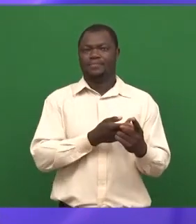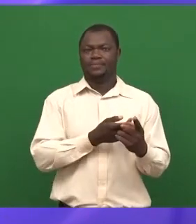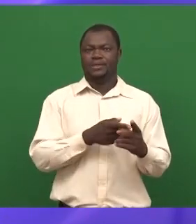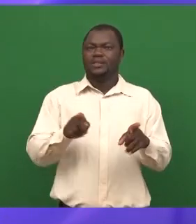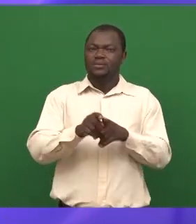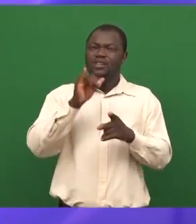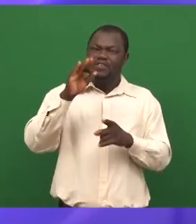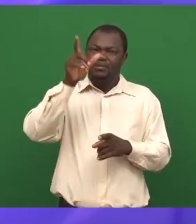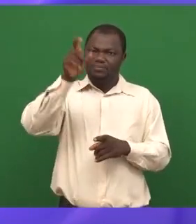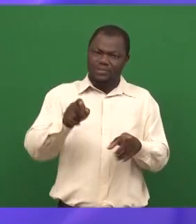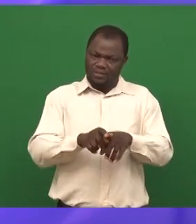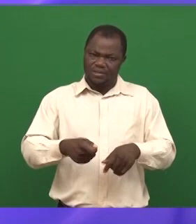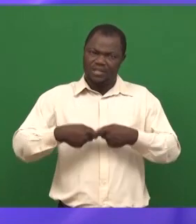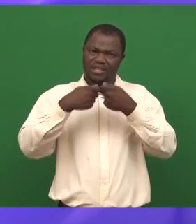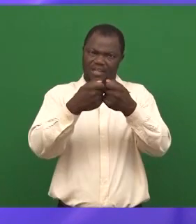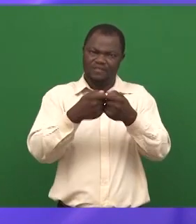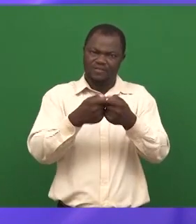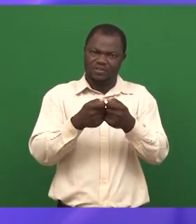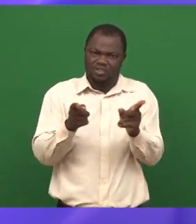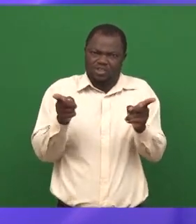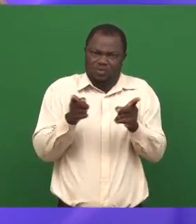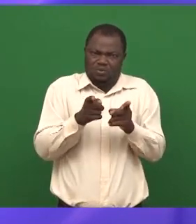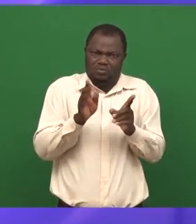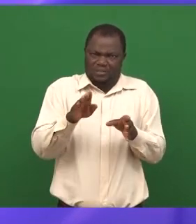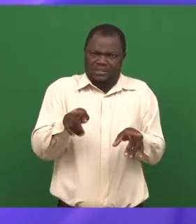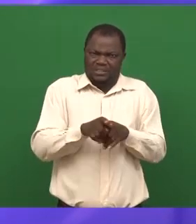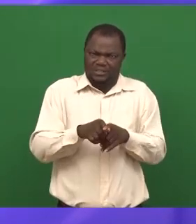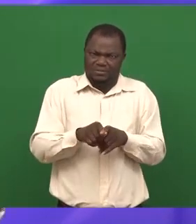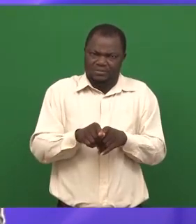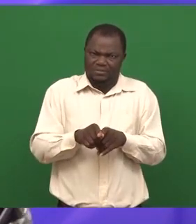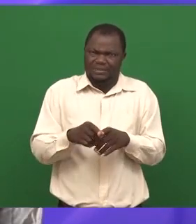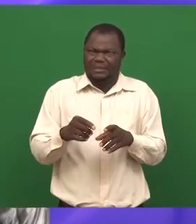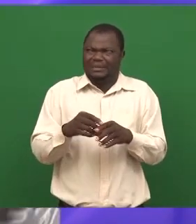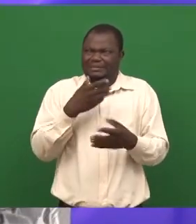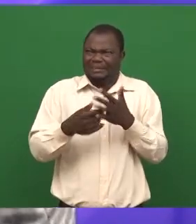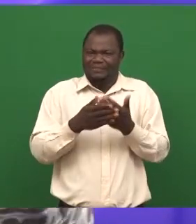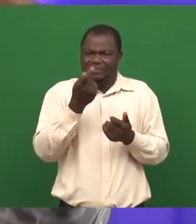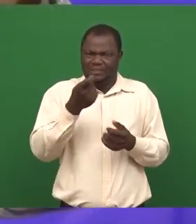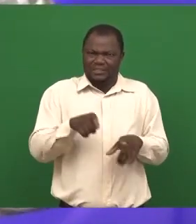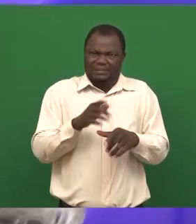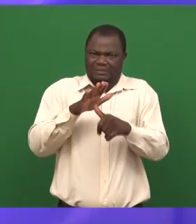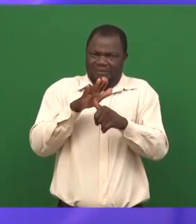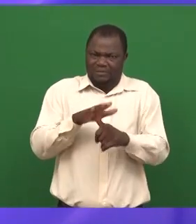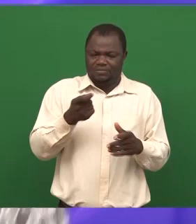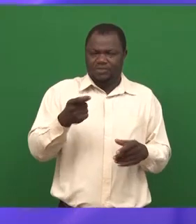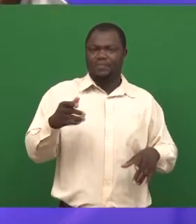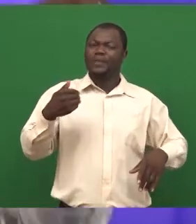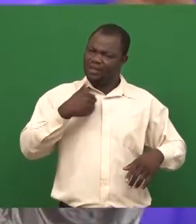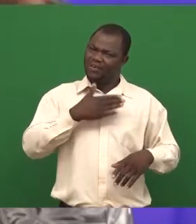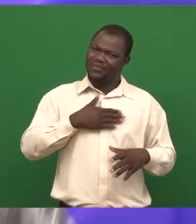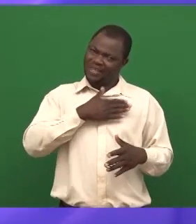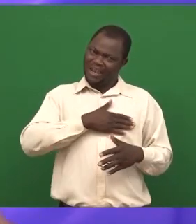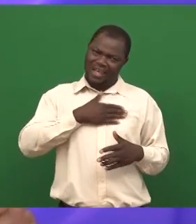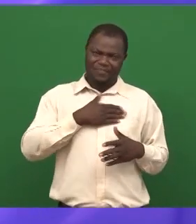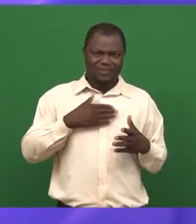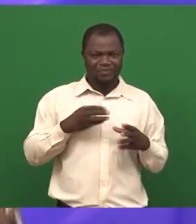munhu ukangopuwa katingati ka-attention kadiki, ungava murume kana mukadzi, vedu takatsikirwa kudiwa, ungava murume